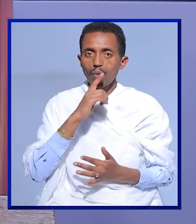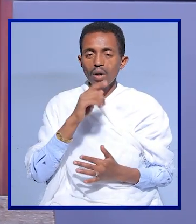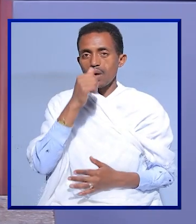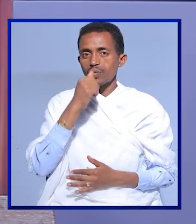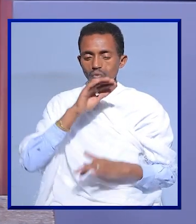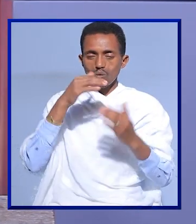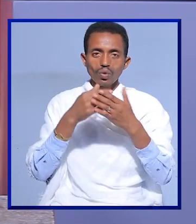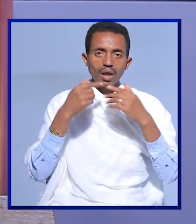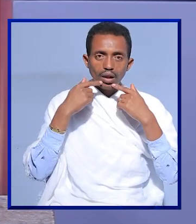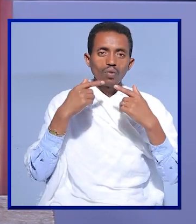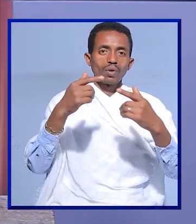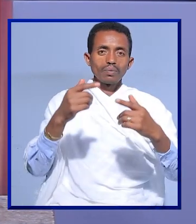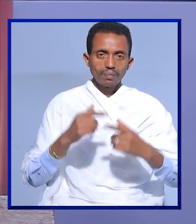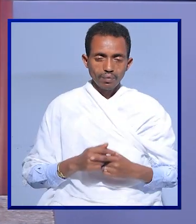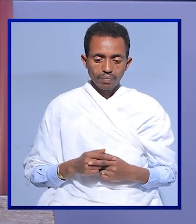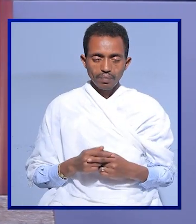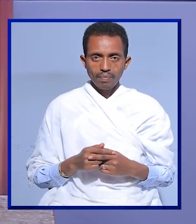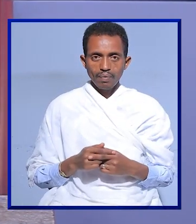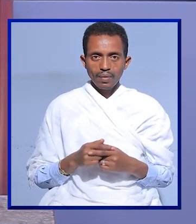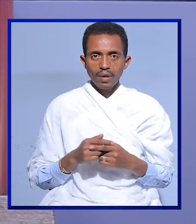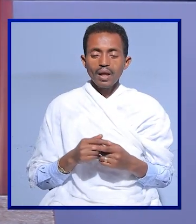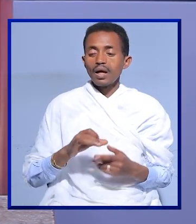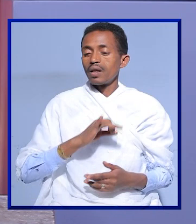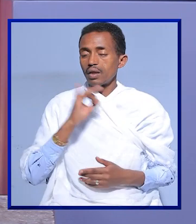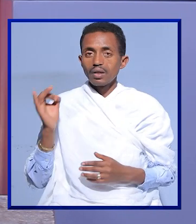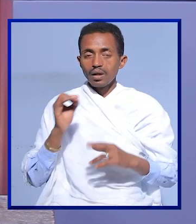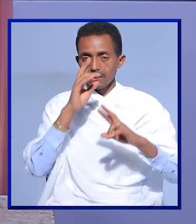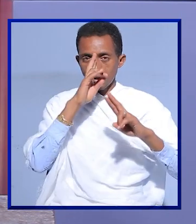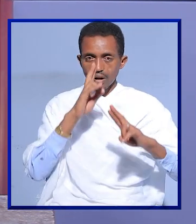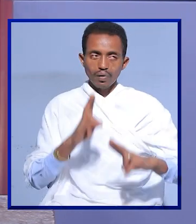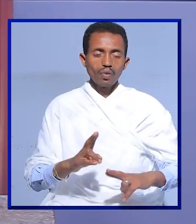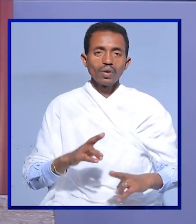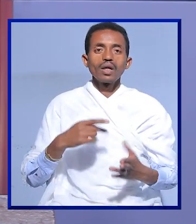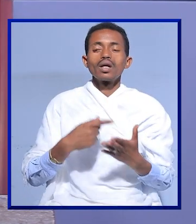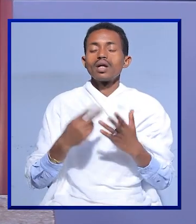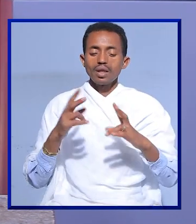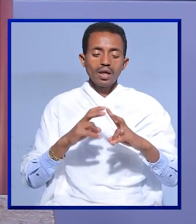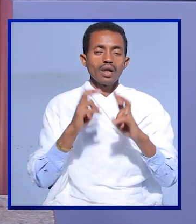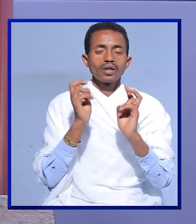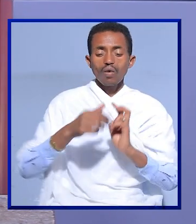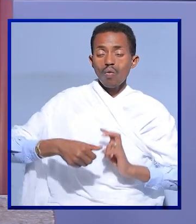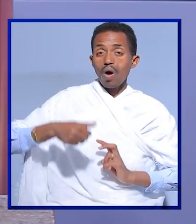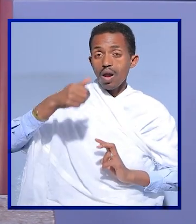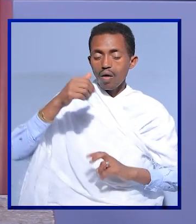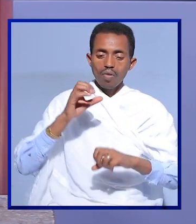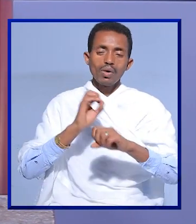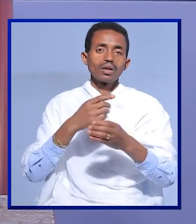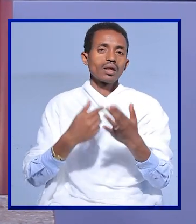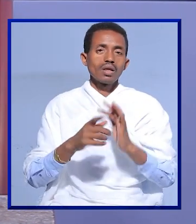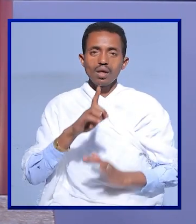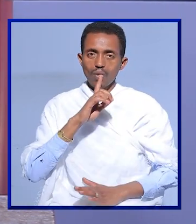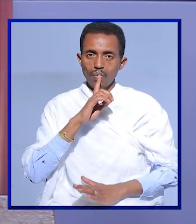አመስጥሮ ተቀይቶታል ማለት ነው። እንግዲህ ልደትን እንድናከብረው ይህንን ርዕስ ያነሳንበት ዋና መልእክትም ይሄው